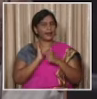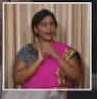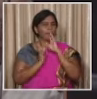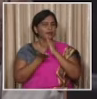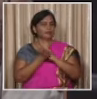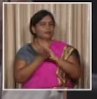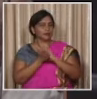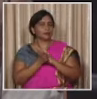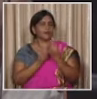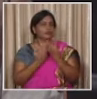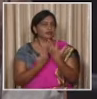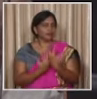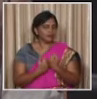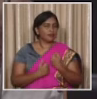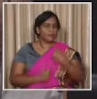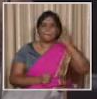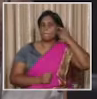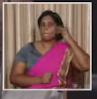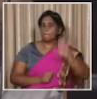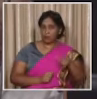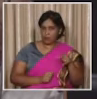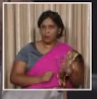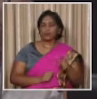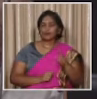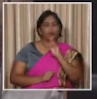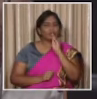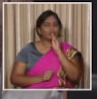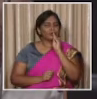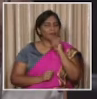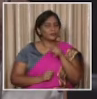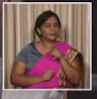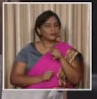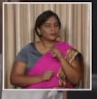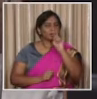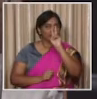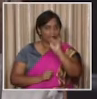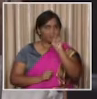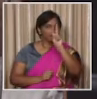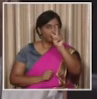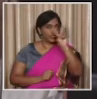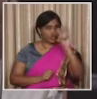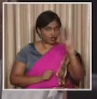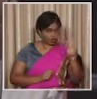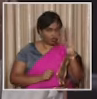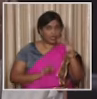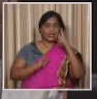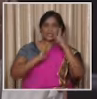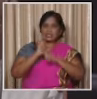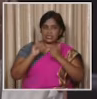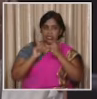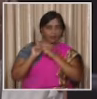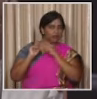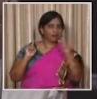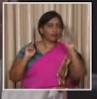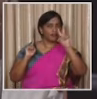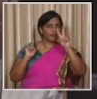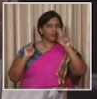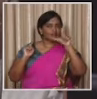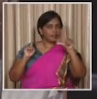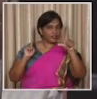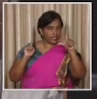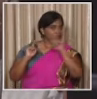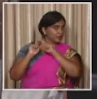සහනයක් ලබා ගැනීමට අපි බලාපොරොත්තු වෙනවා. ඒ කියන්නේ 2023 ජනවාරි මාසේ ඉඳන්